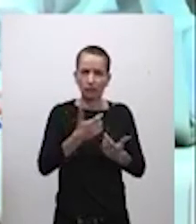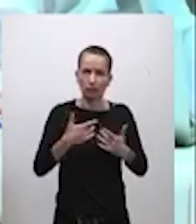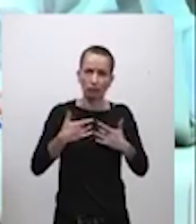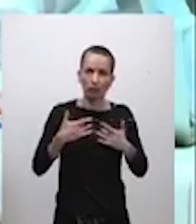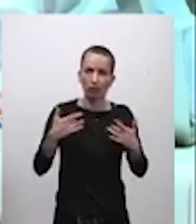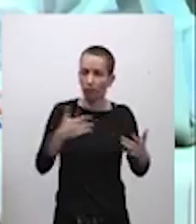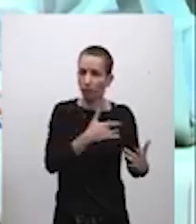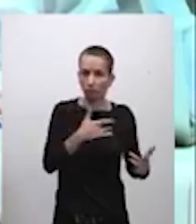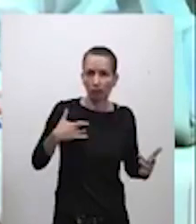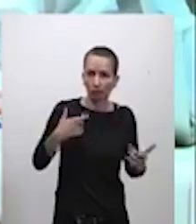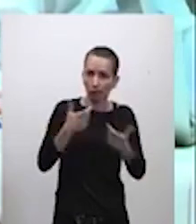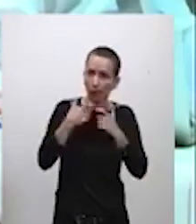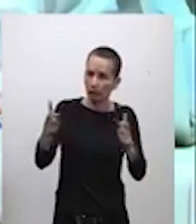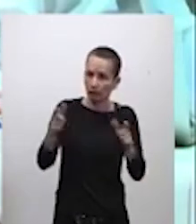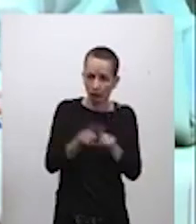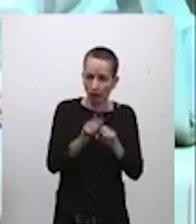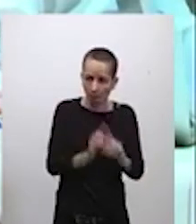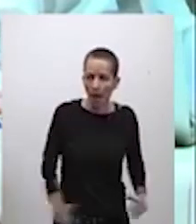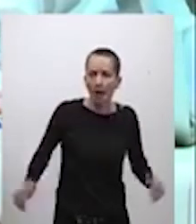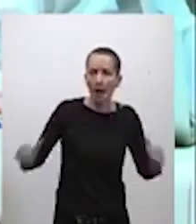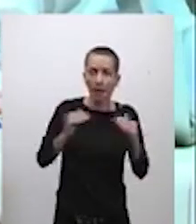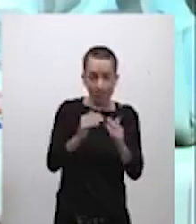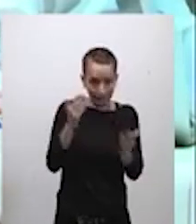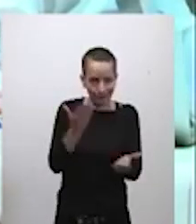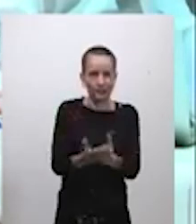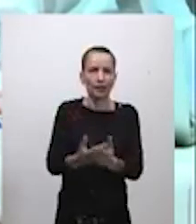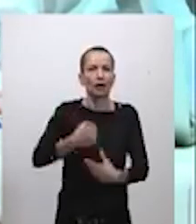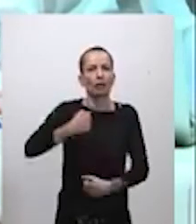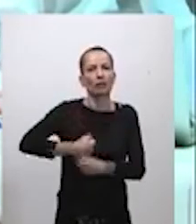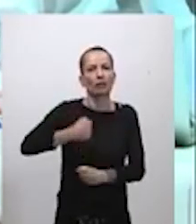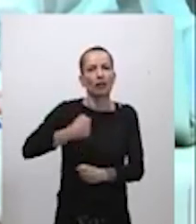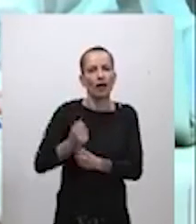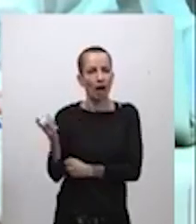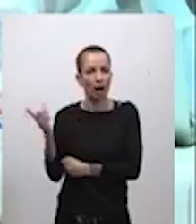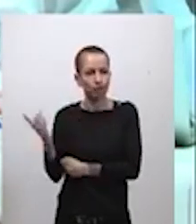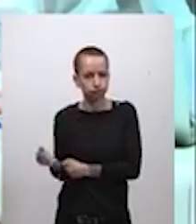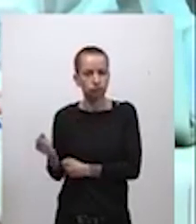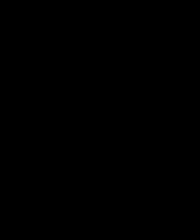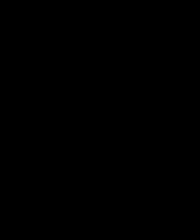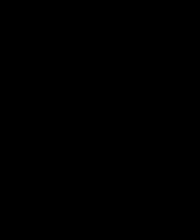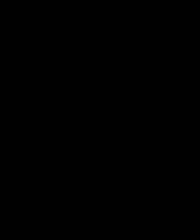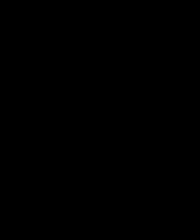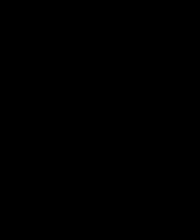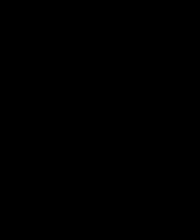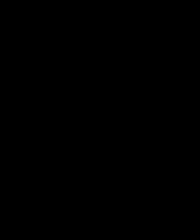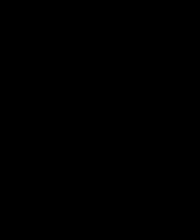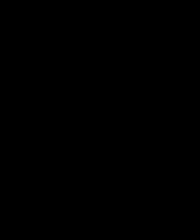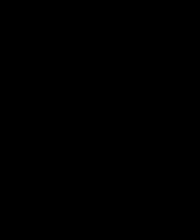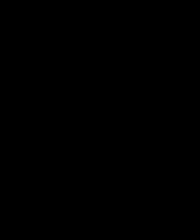Et c'est sur ce point ce que nous travaillons en partenariat avec les autorités de santé.